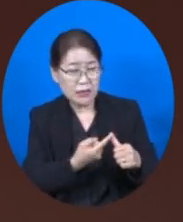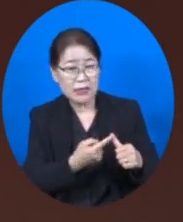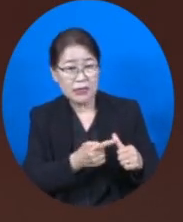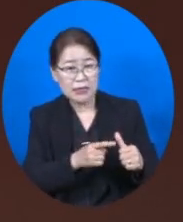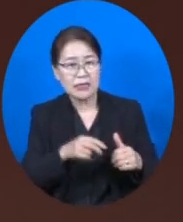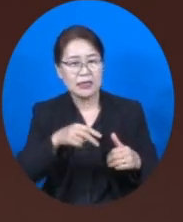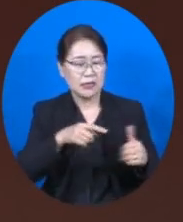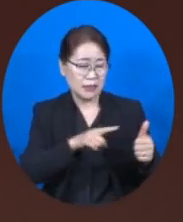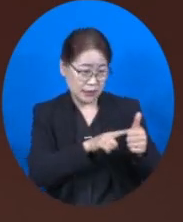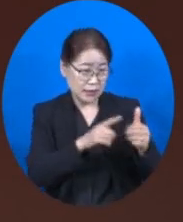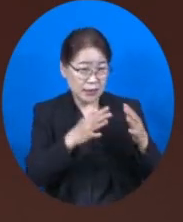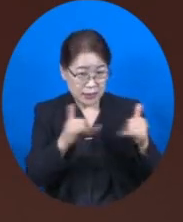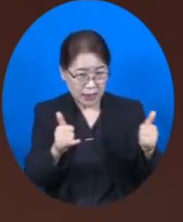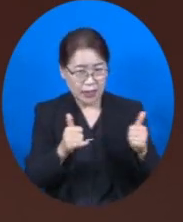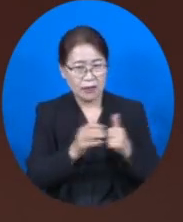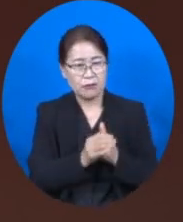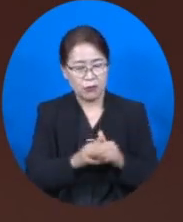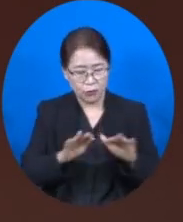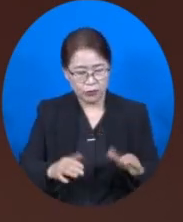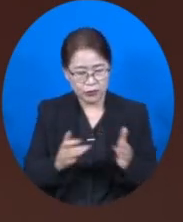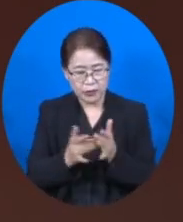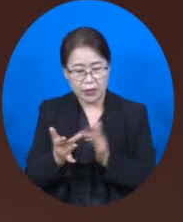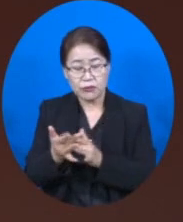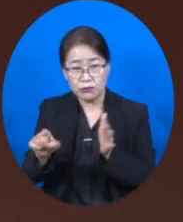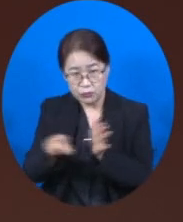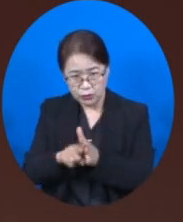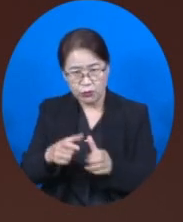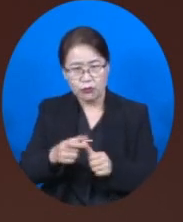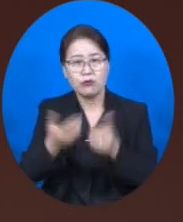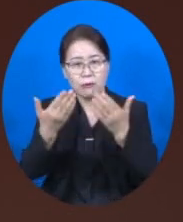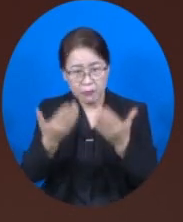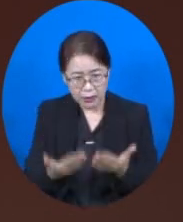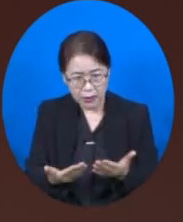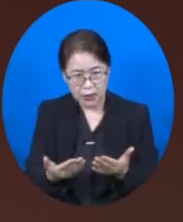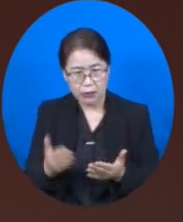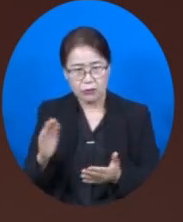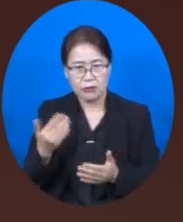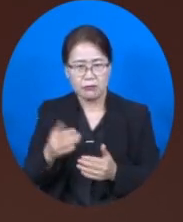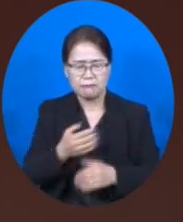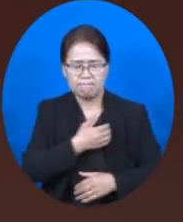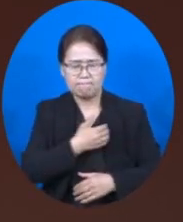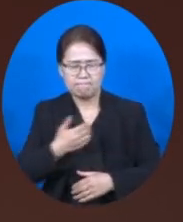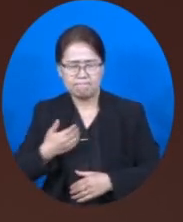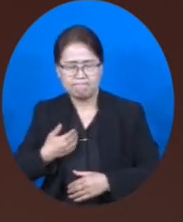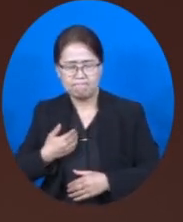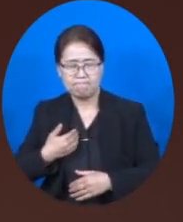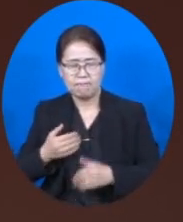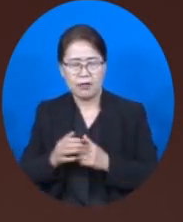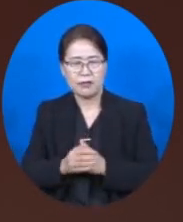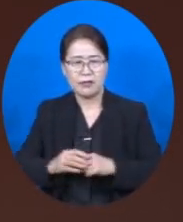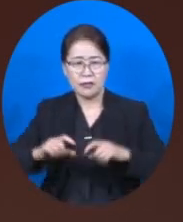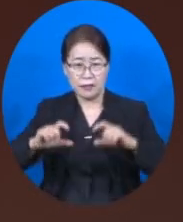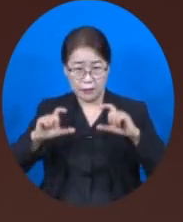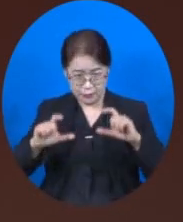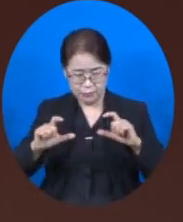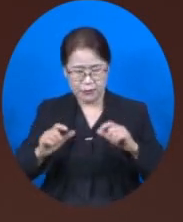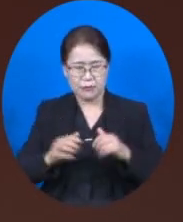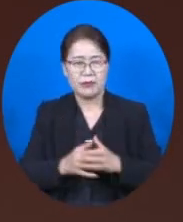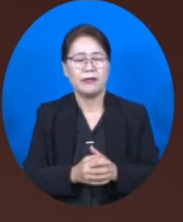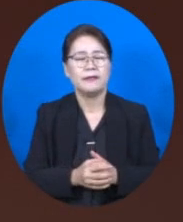오늘 예수를 믿고 구원을 받았음을 당당하게 선포해 주신